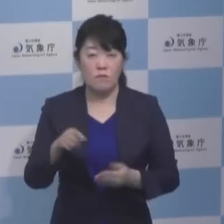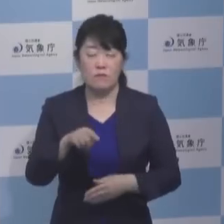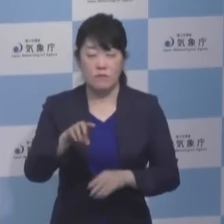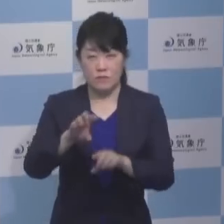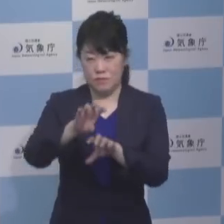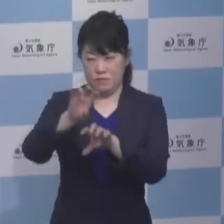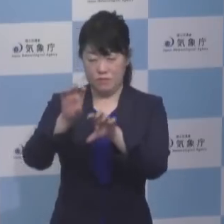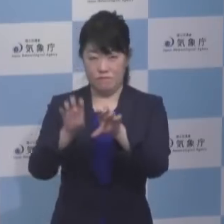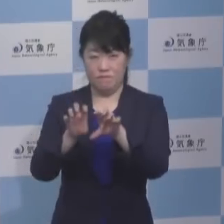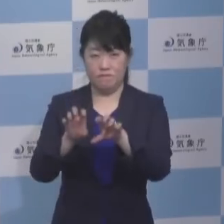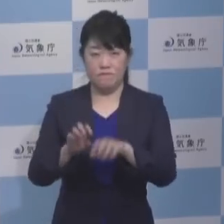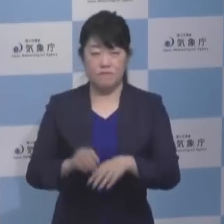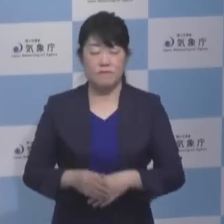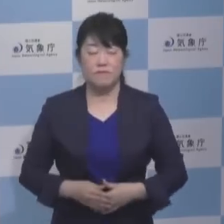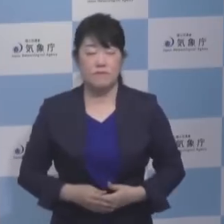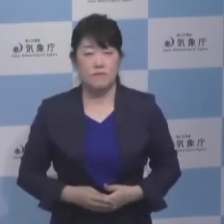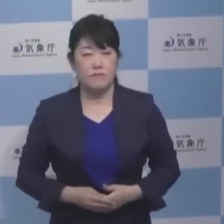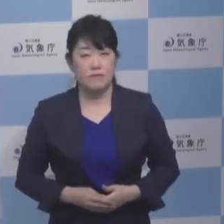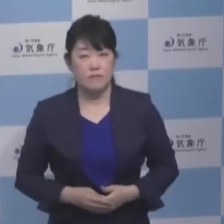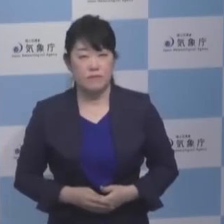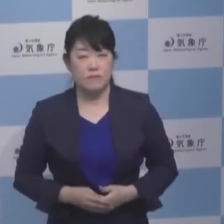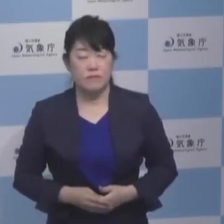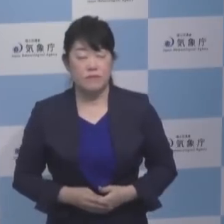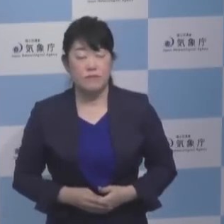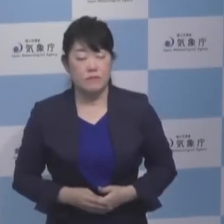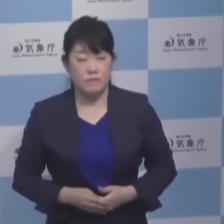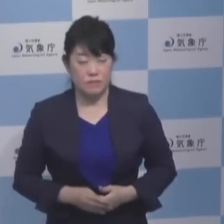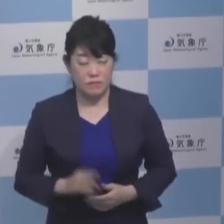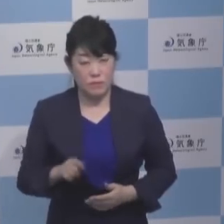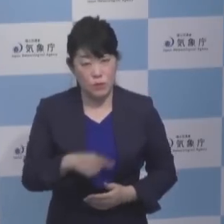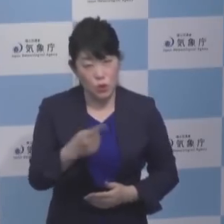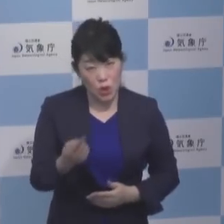になります。めくっていただいて、